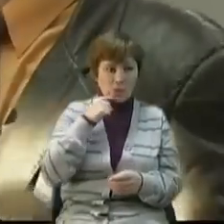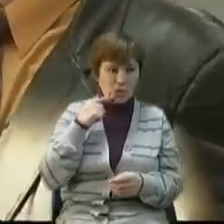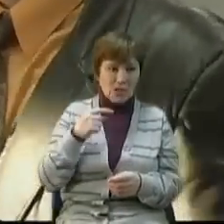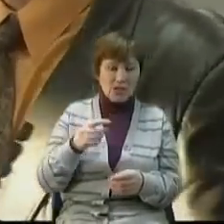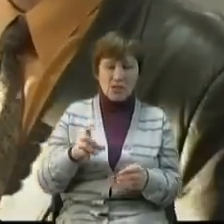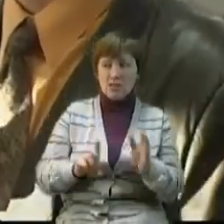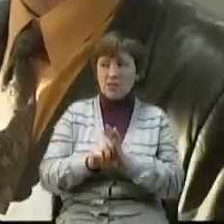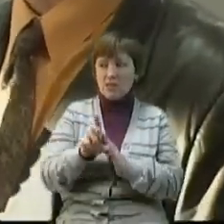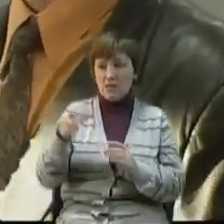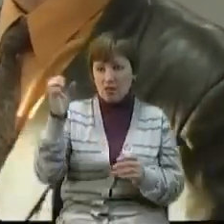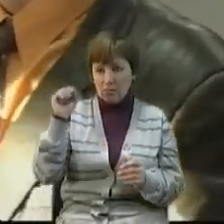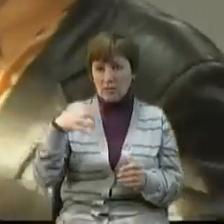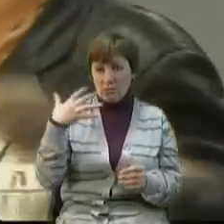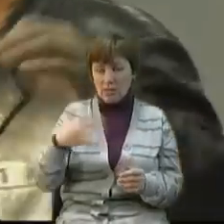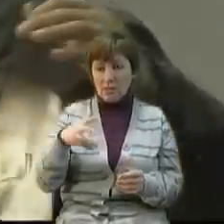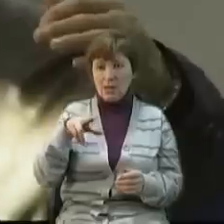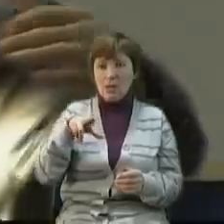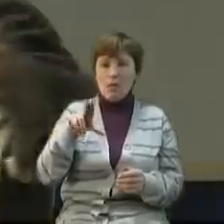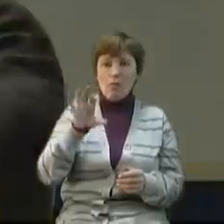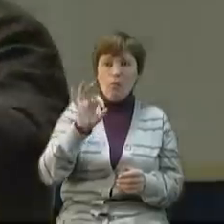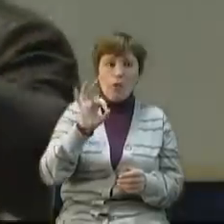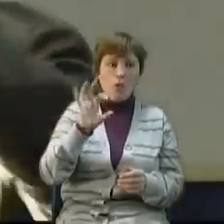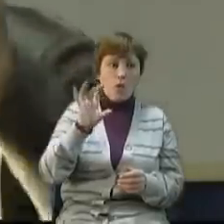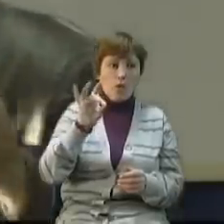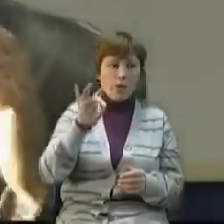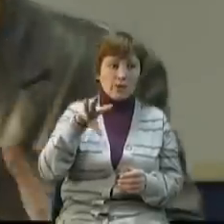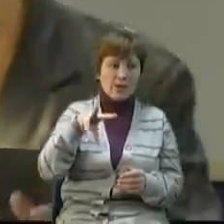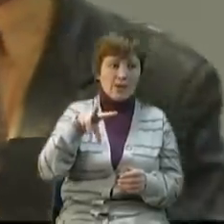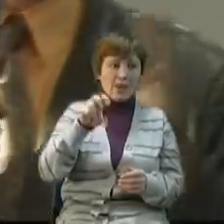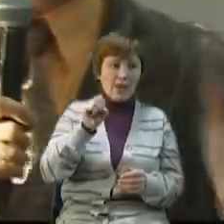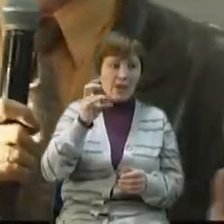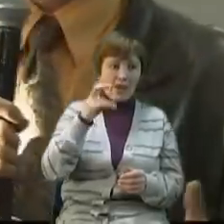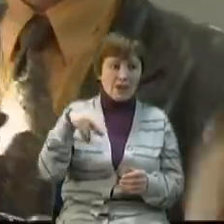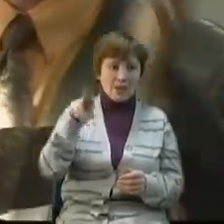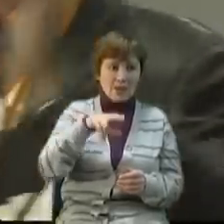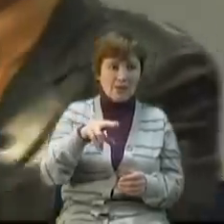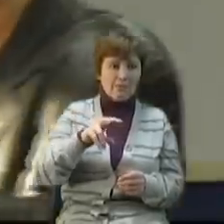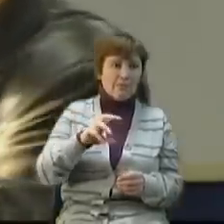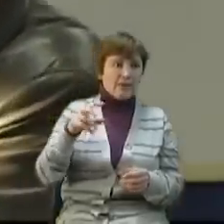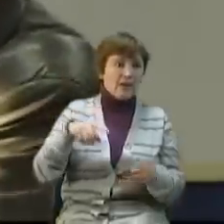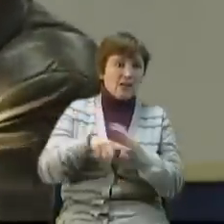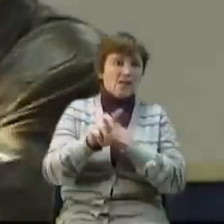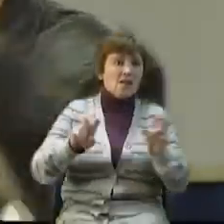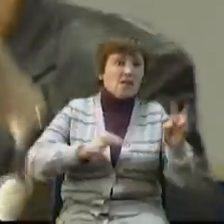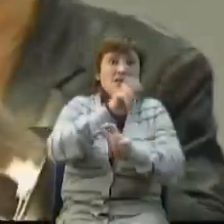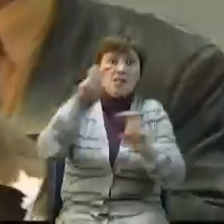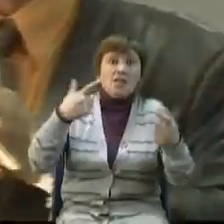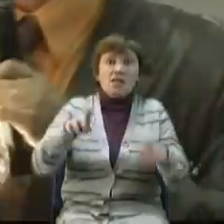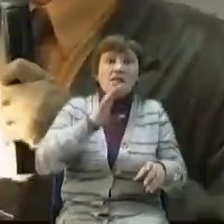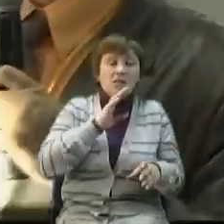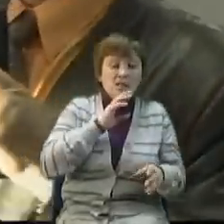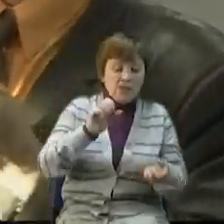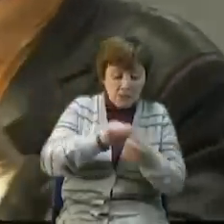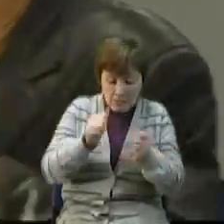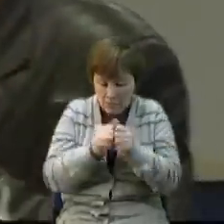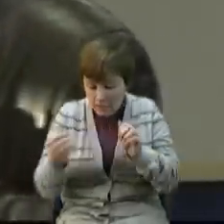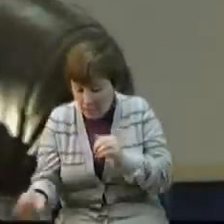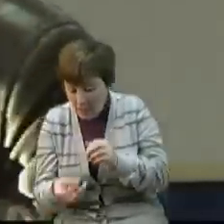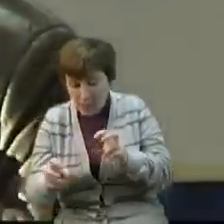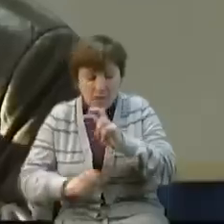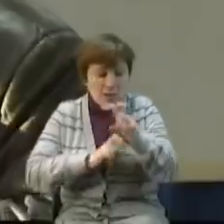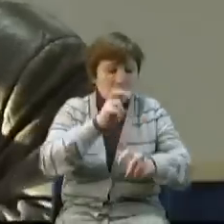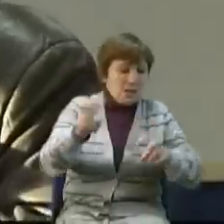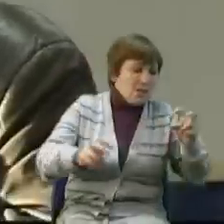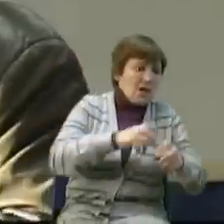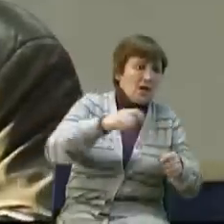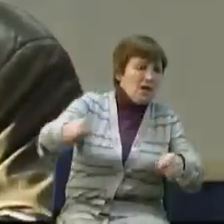больше церквей в Портленде, и они начали искать, где эта девочка, начали смотреть, может, под камнями, десятки